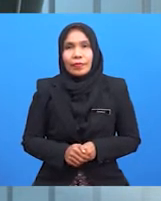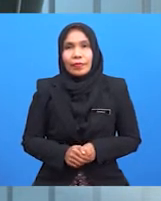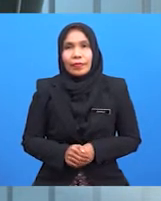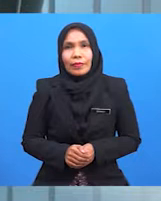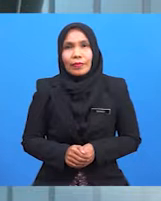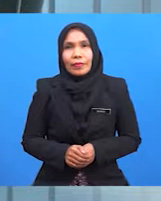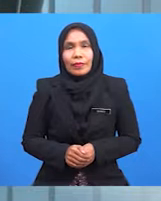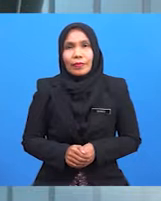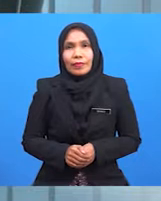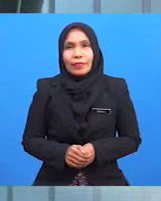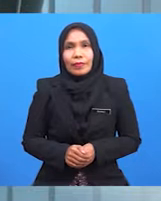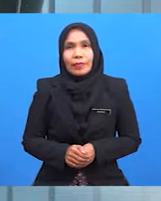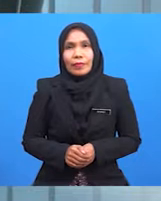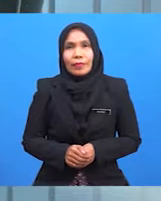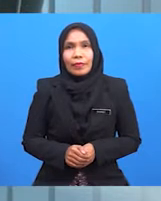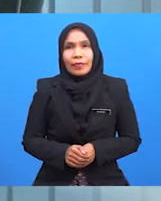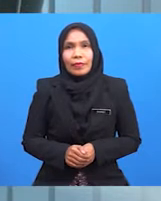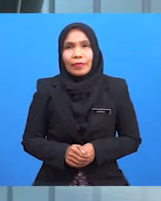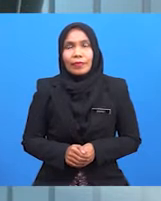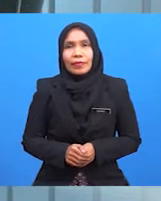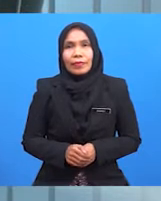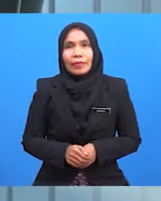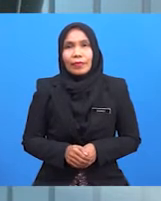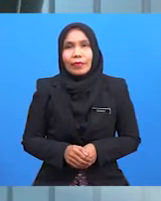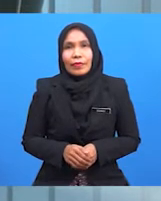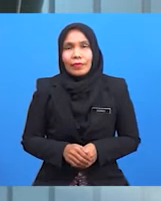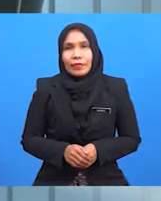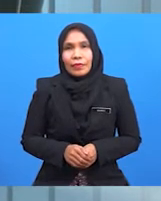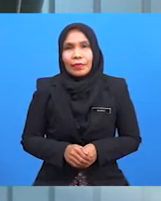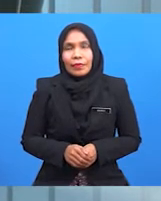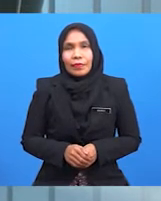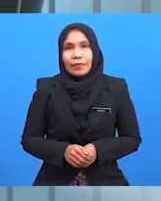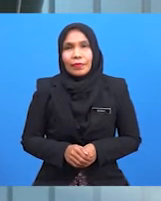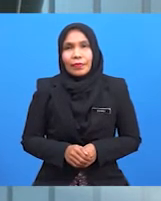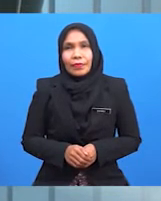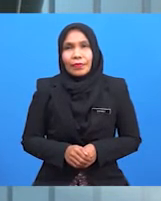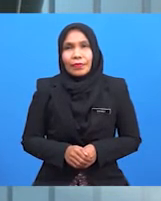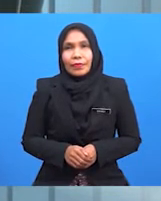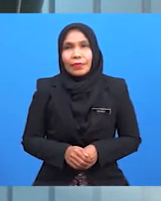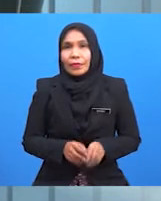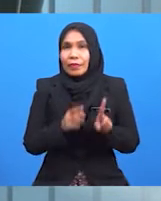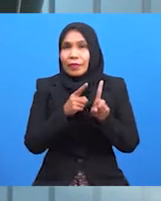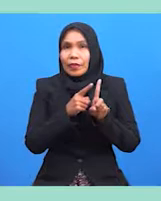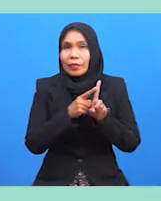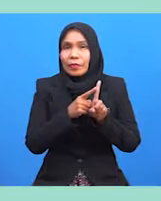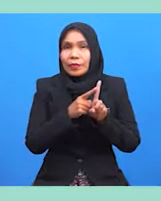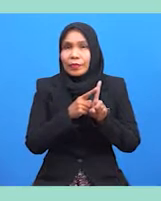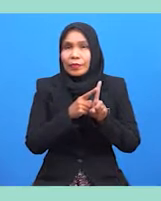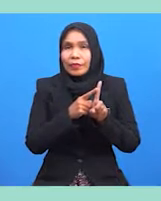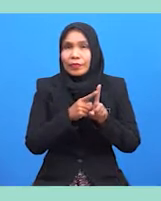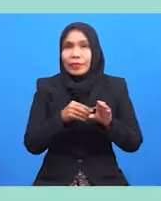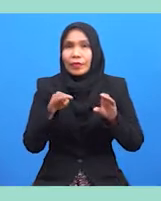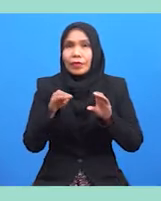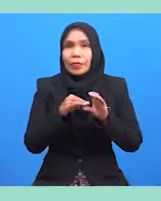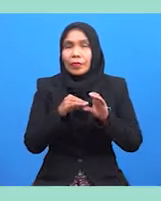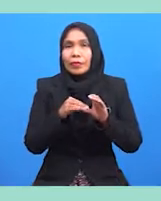dan 2019 yang diberikan oleh saya pada awal pembelajaran. Pertama, bank